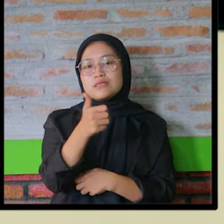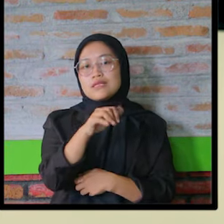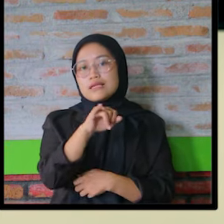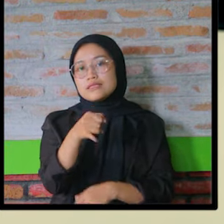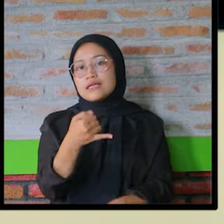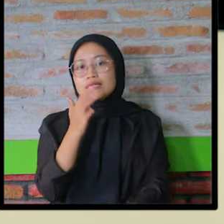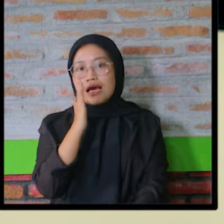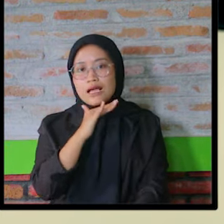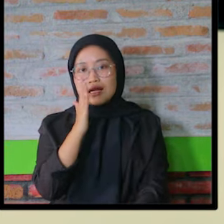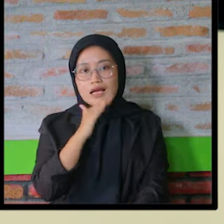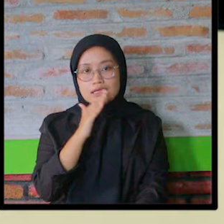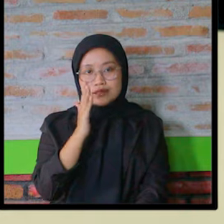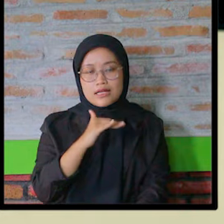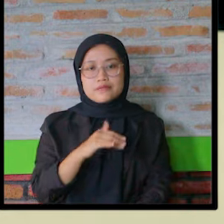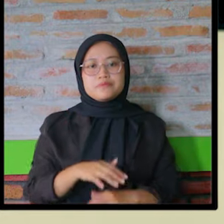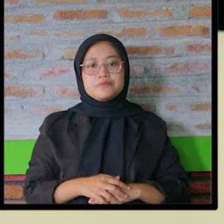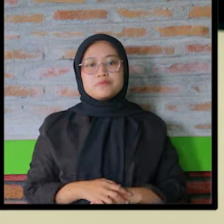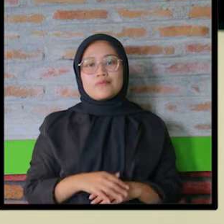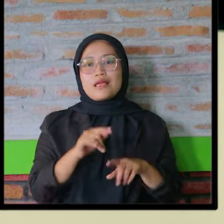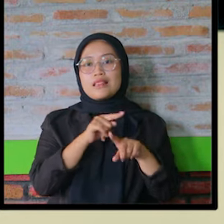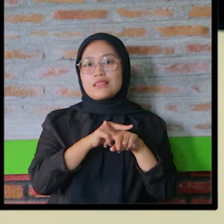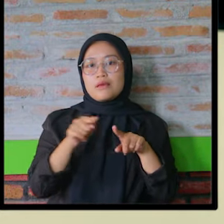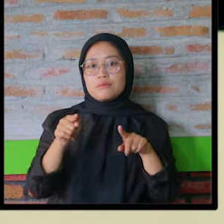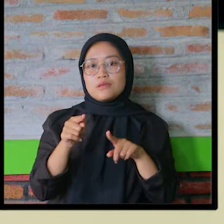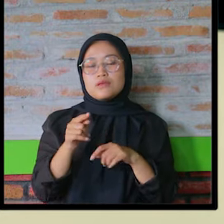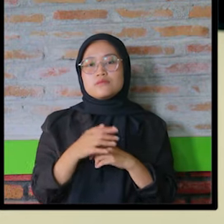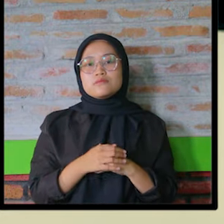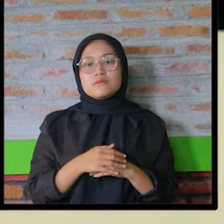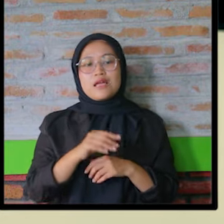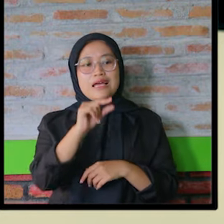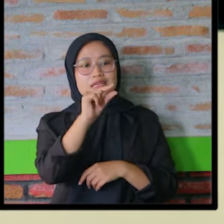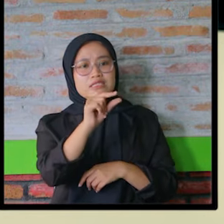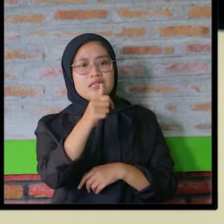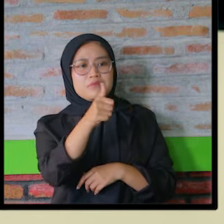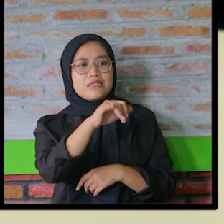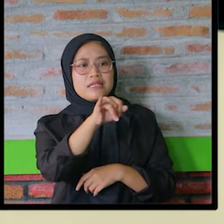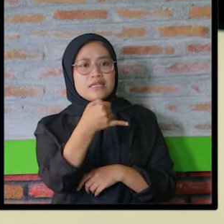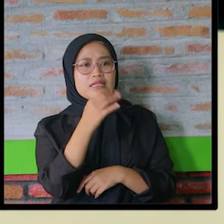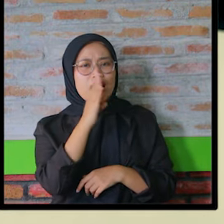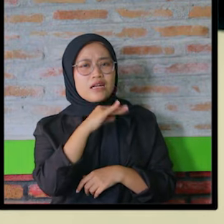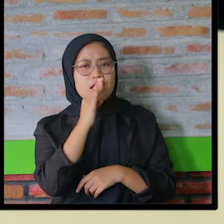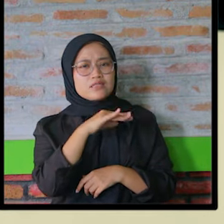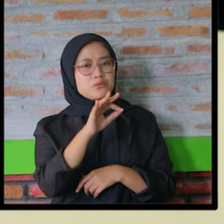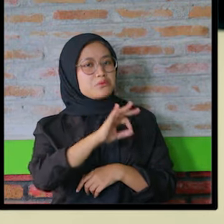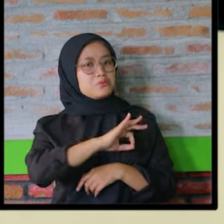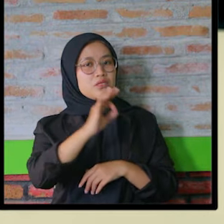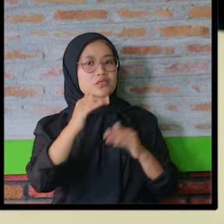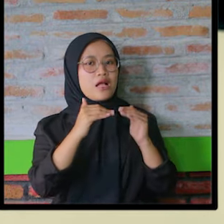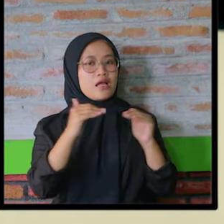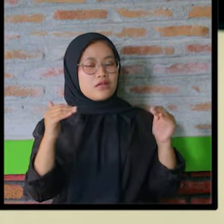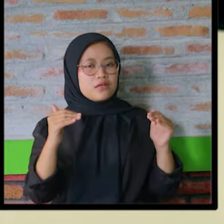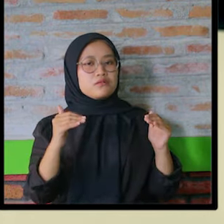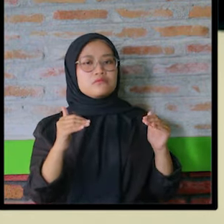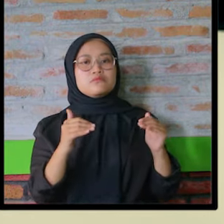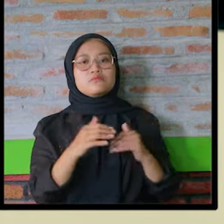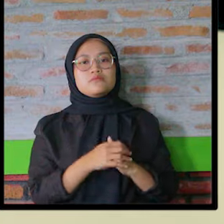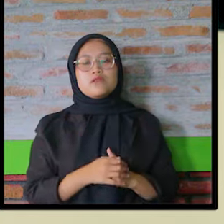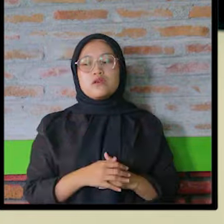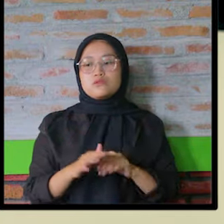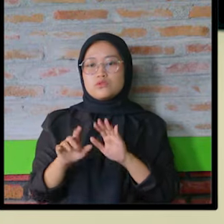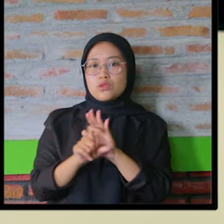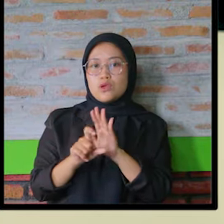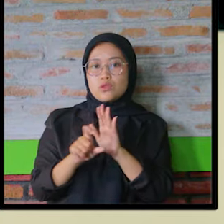i tapi kalau kecil aja bisa jadi alasan untuk tidak adil kok I kan gitu kan contohnya misalnya ah